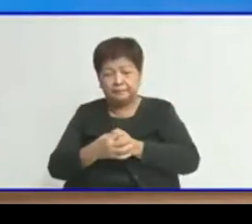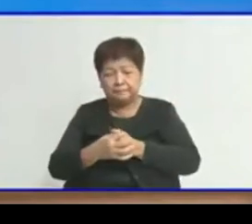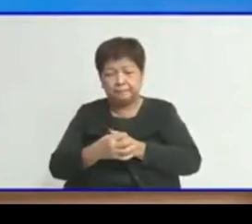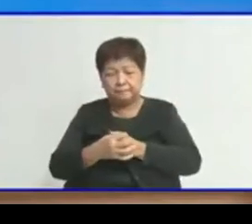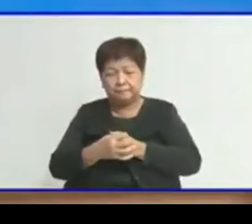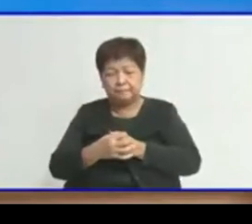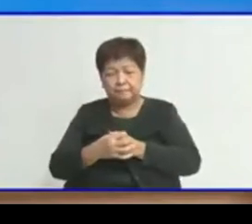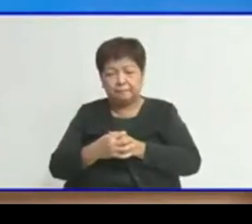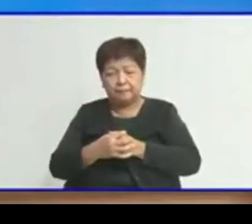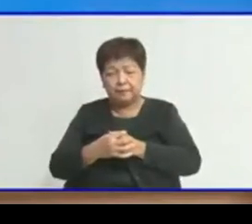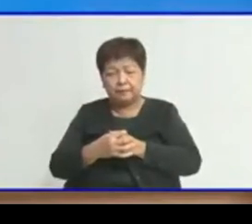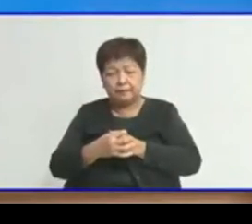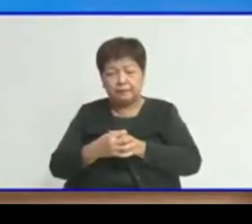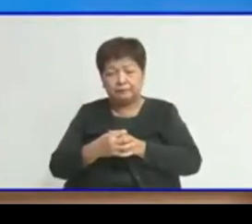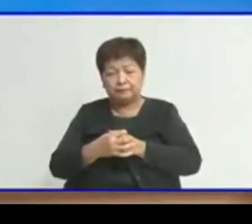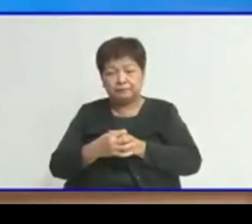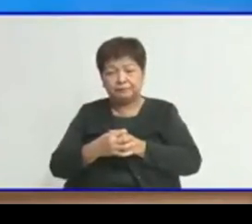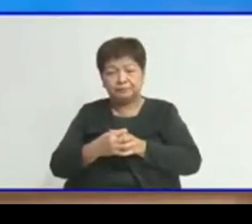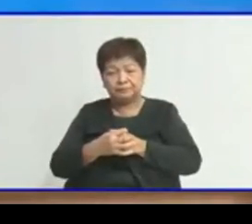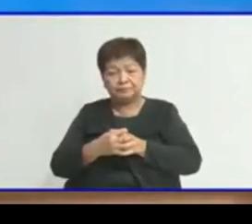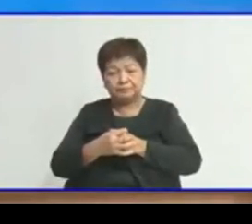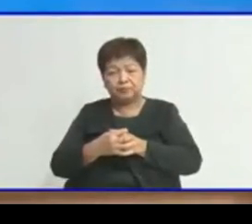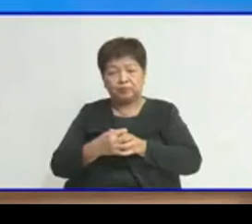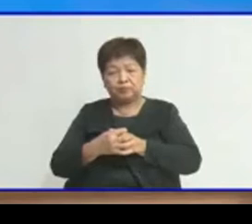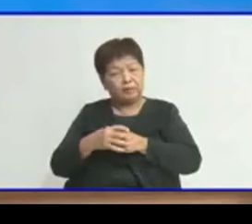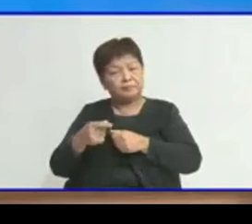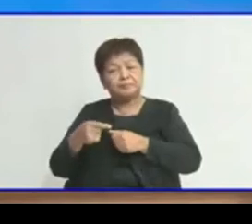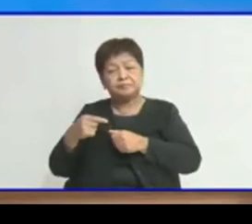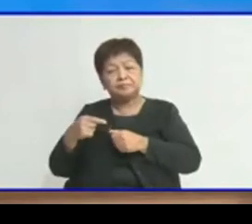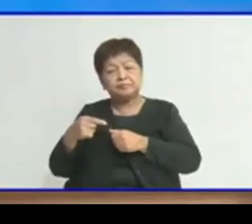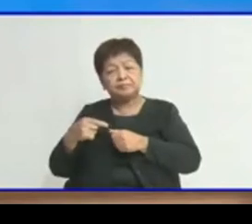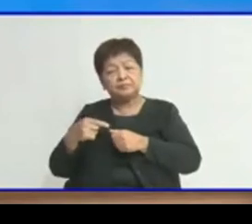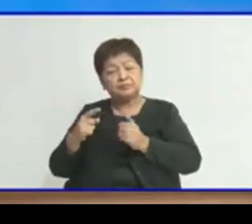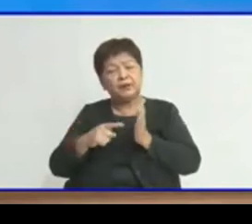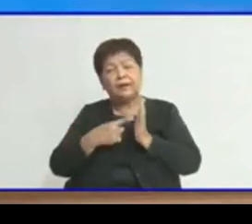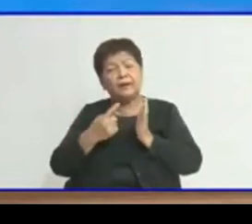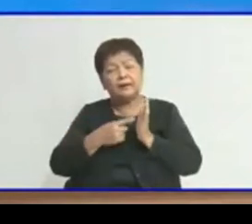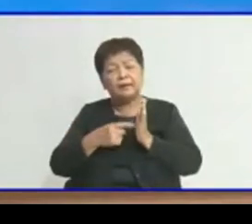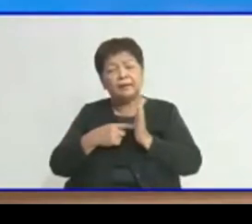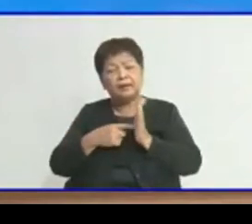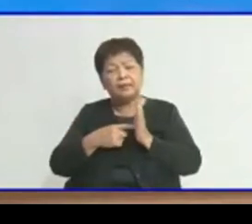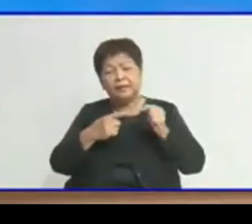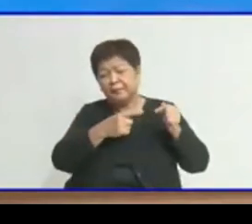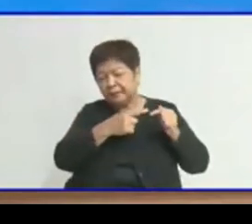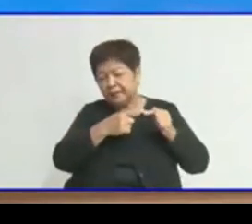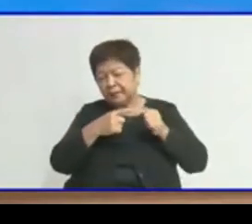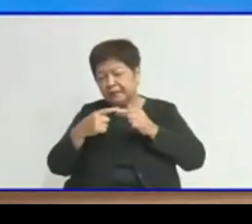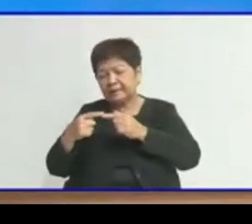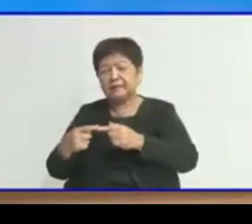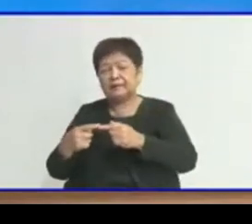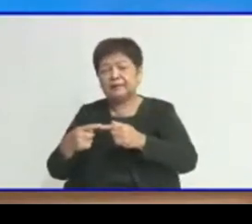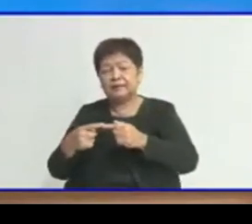been operating under the national screening mechanism. And as Professor has said,